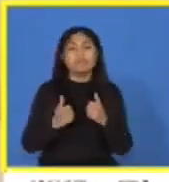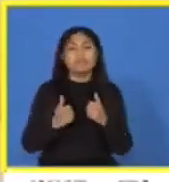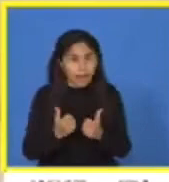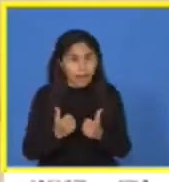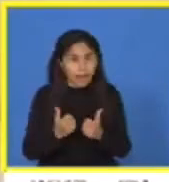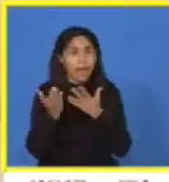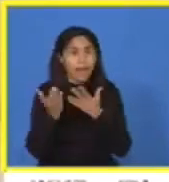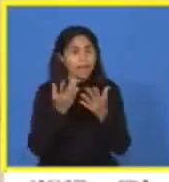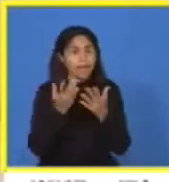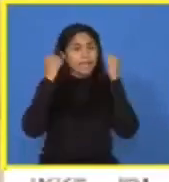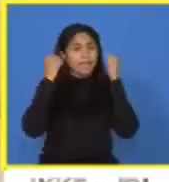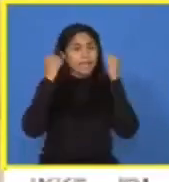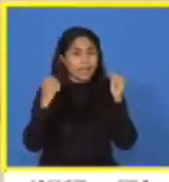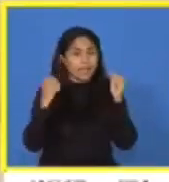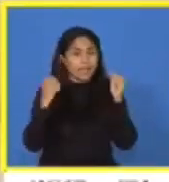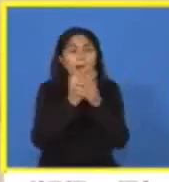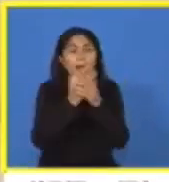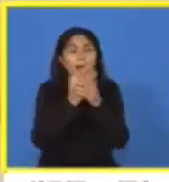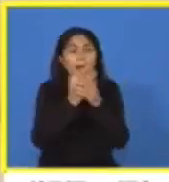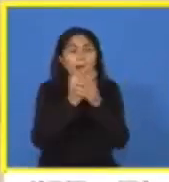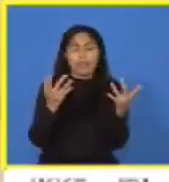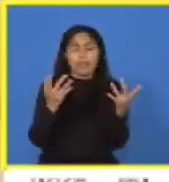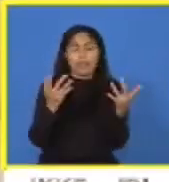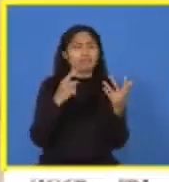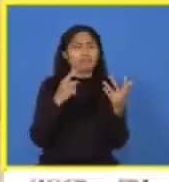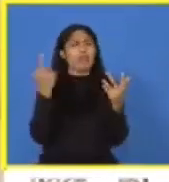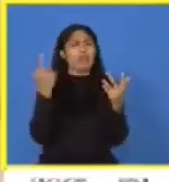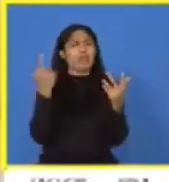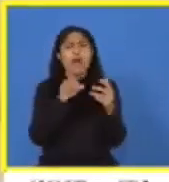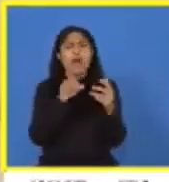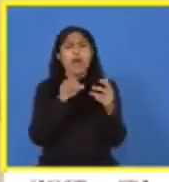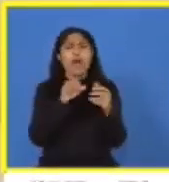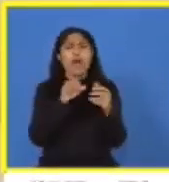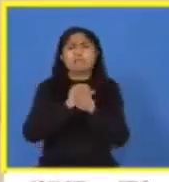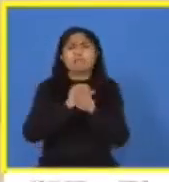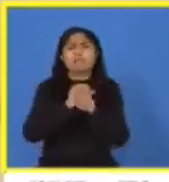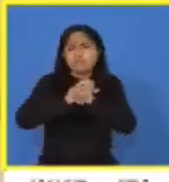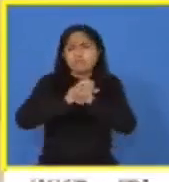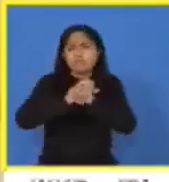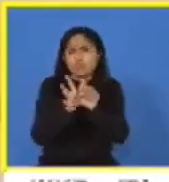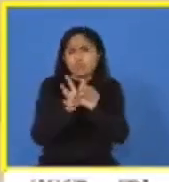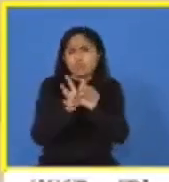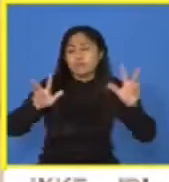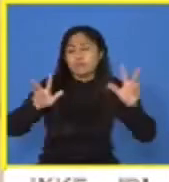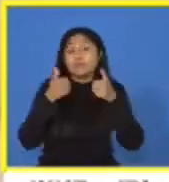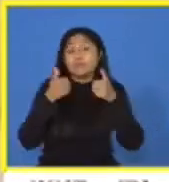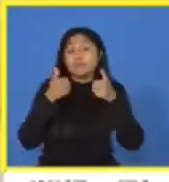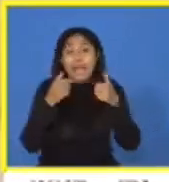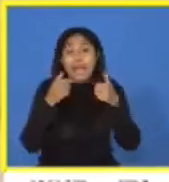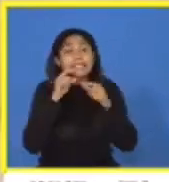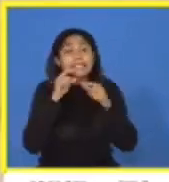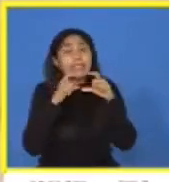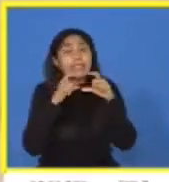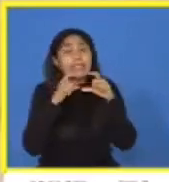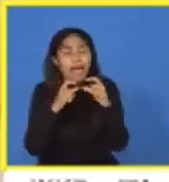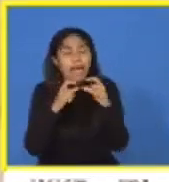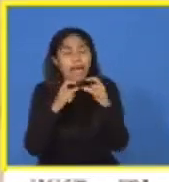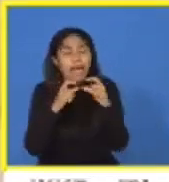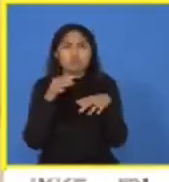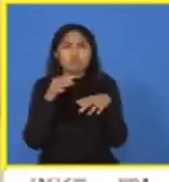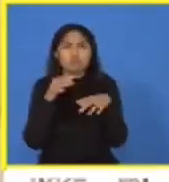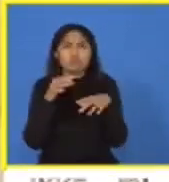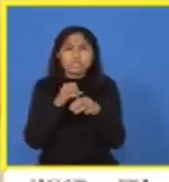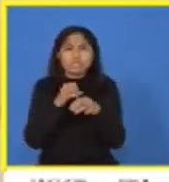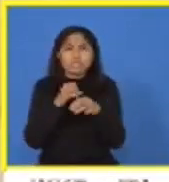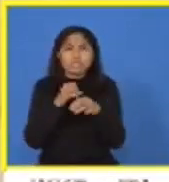kesehatan masyarakat selama masa pandemi di Nusa Tenggara Timur, apa bisa diceritakan atau dijelaskan kesiapan di